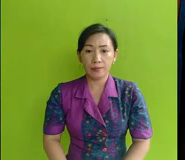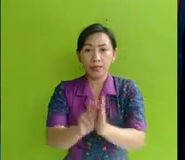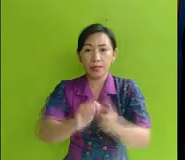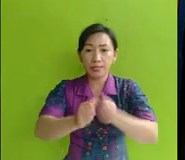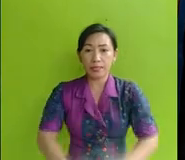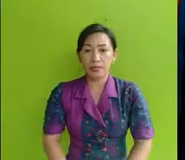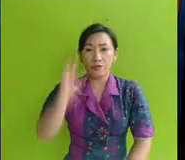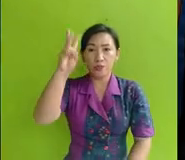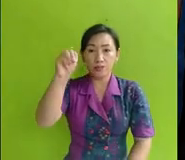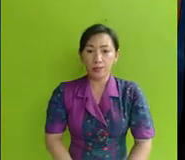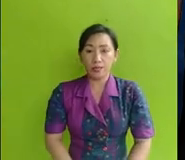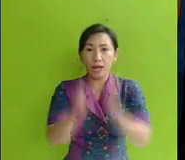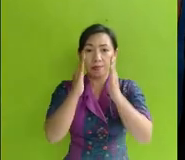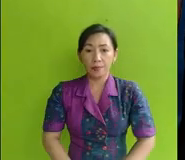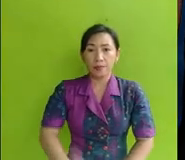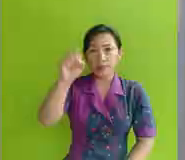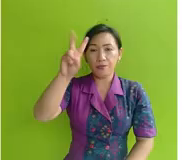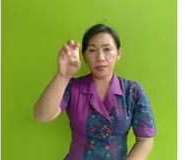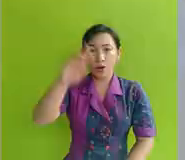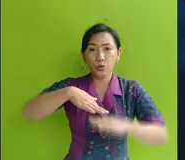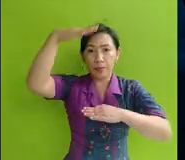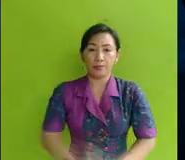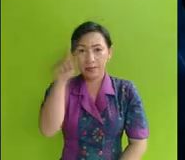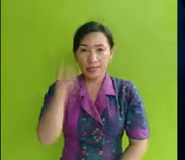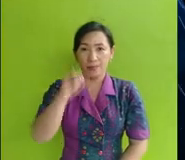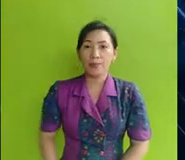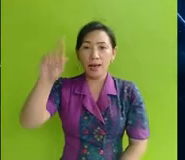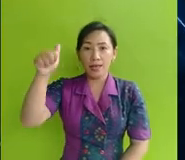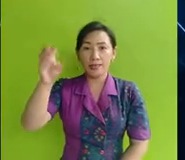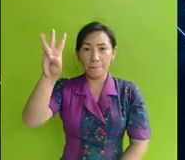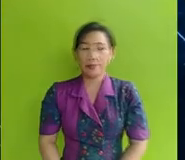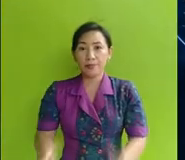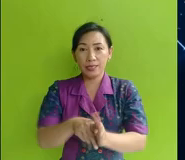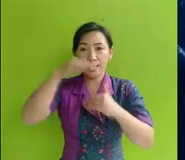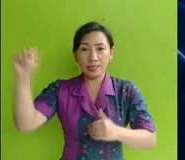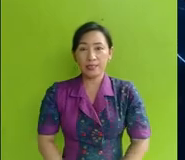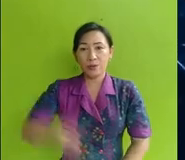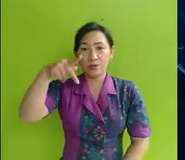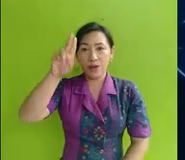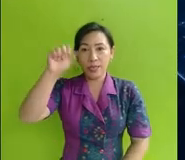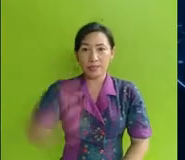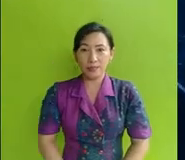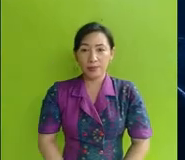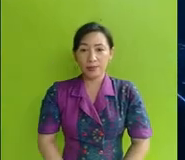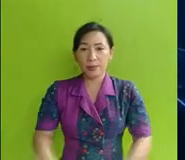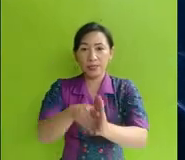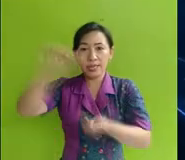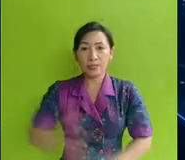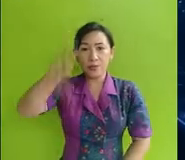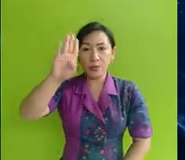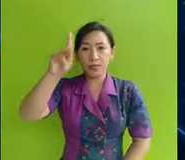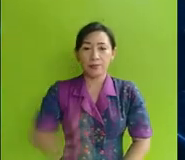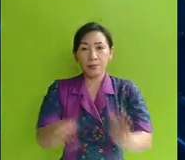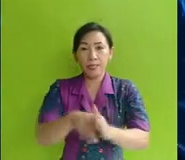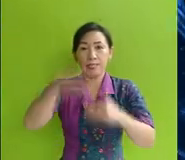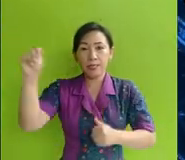terjadi forfeiture terhadap server utama. Area 6, penguatan kualitas pelayanan publik, bertujuan untuk meningkatkan